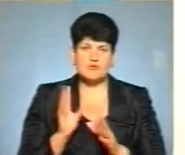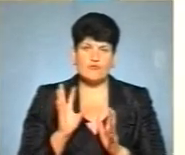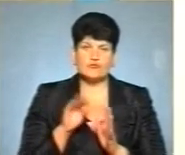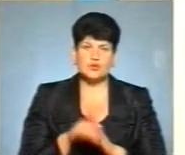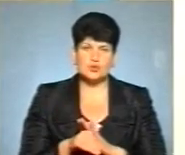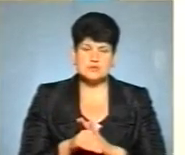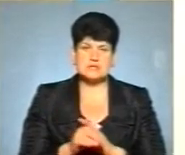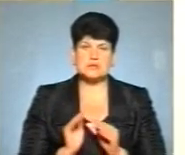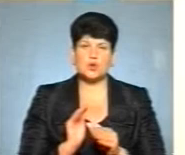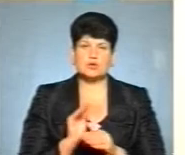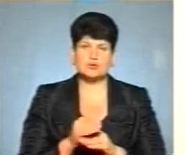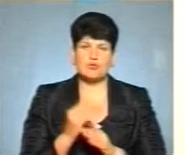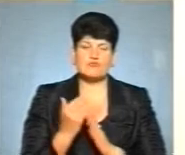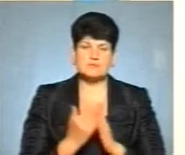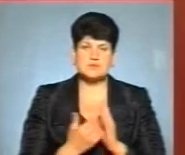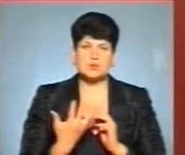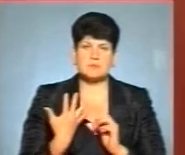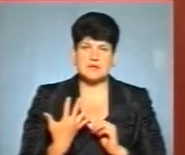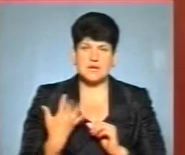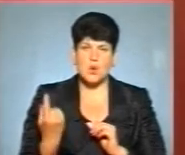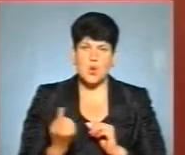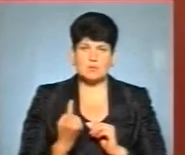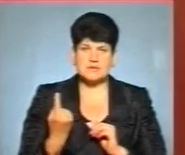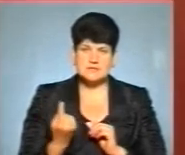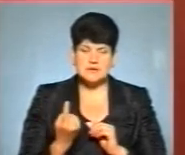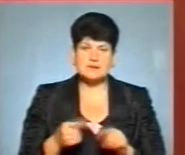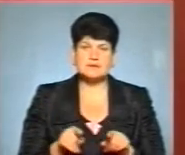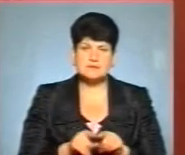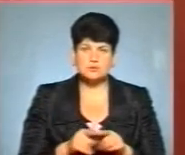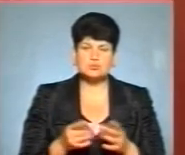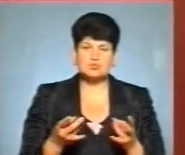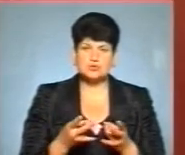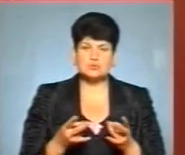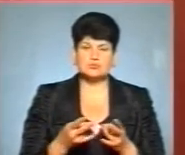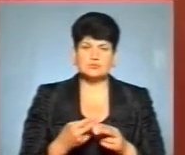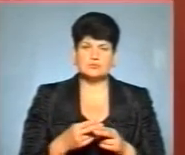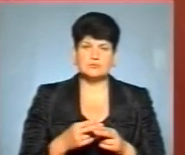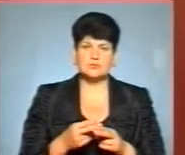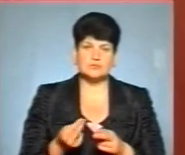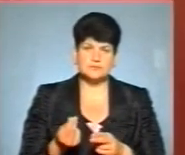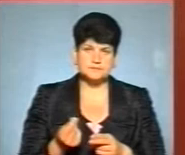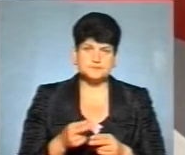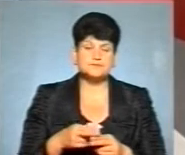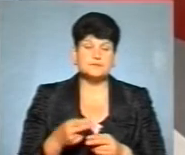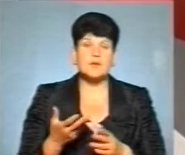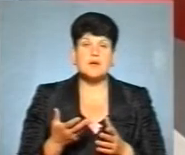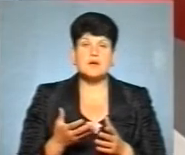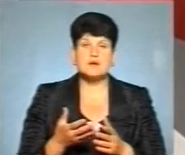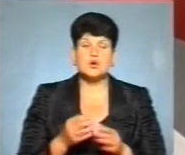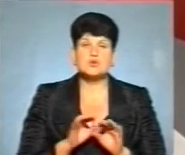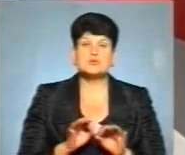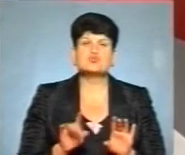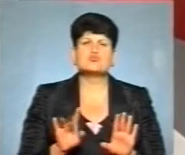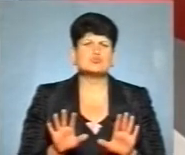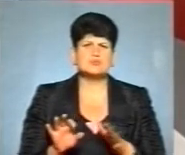Тернопільщина додатково в цей список 5 областей, яка також потребує відшкодувань певних коштів. Розкажіть і роз'ясніть, будь ласка, цей момент, чому